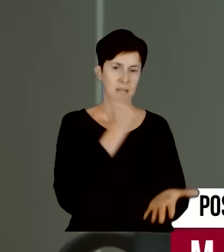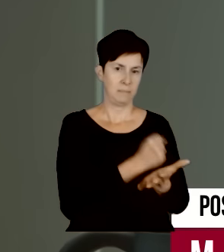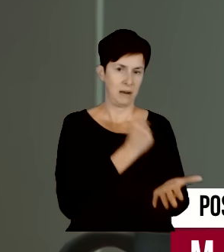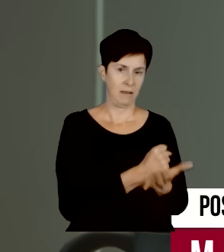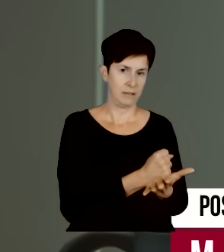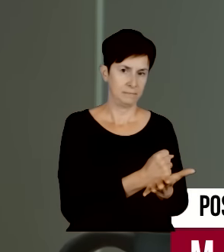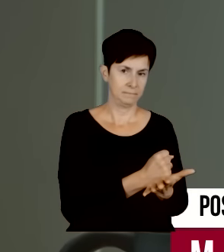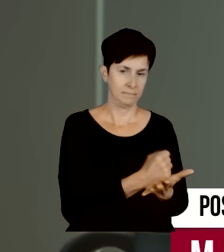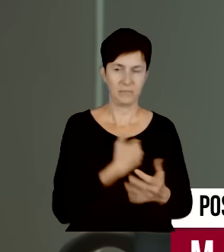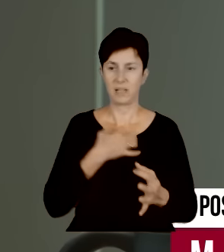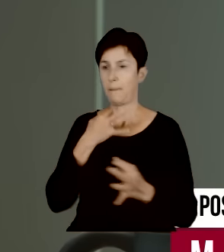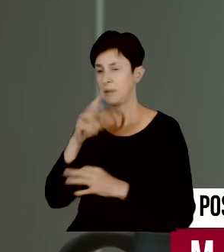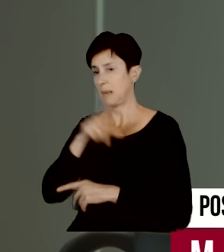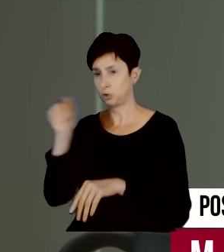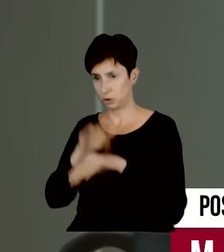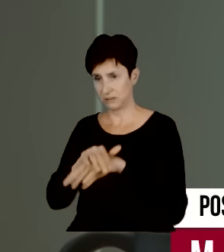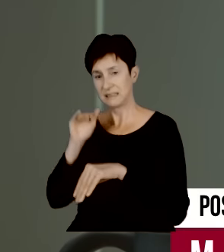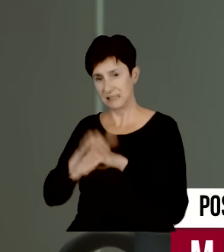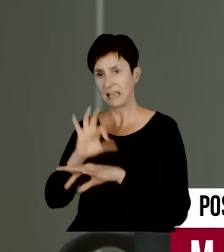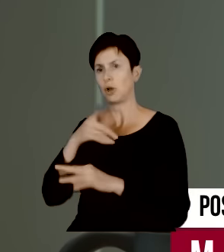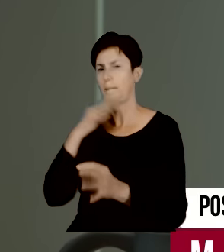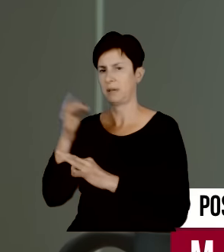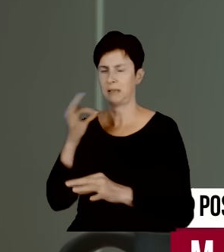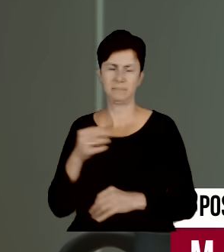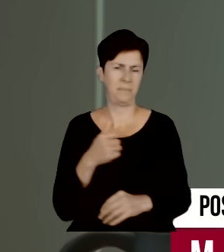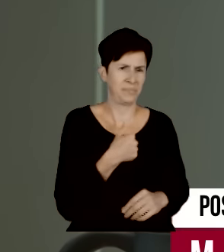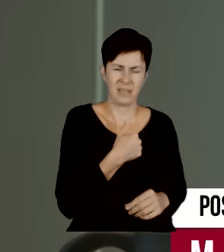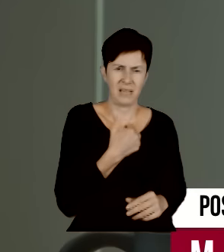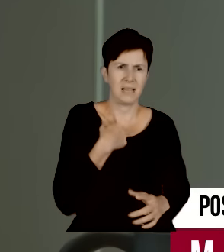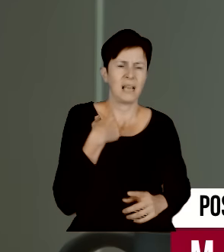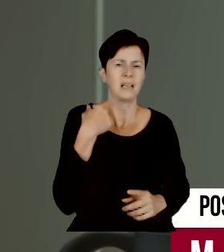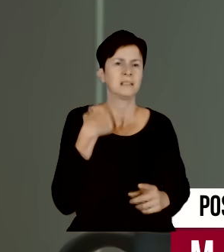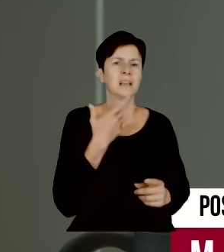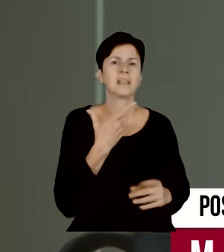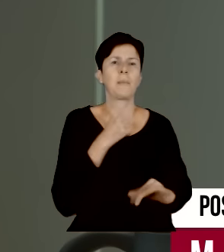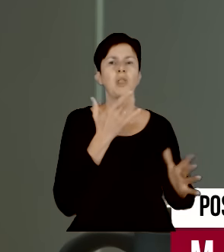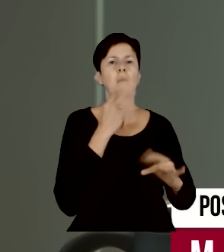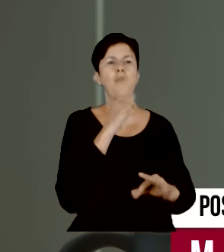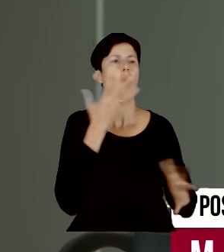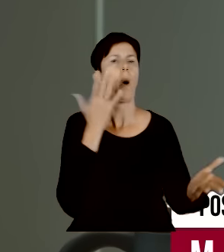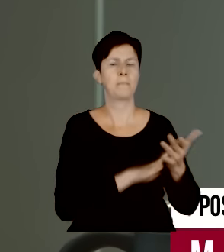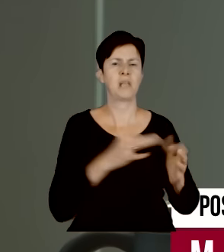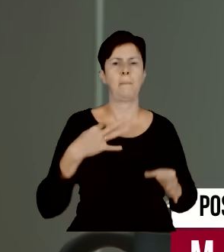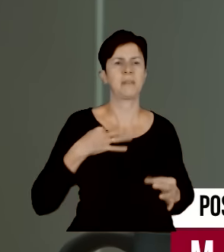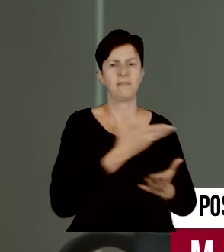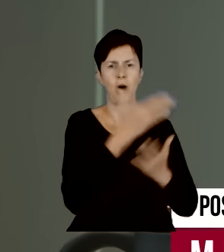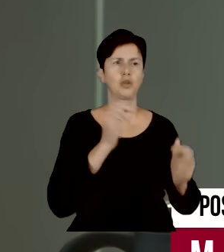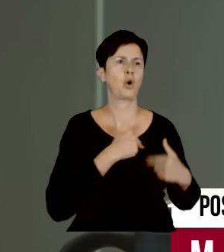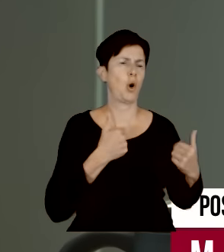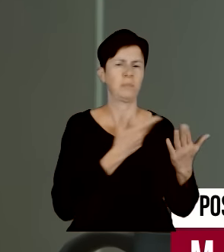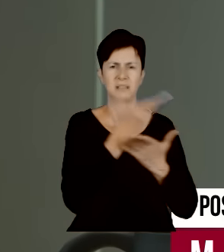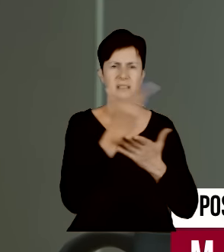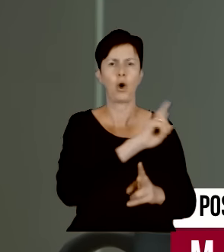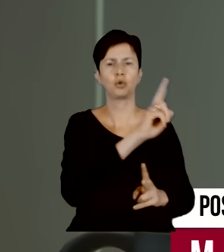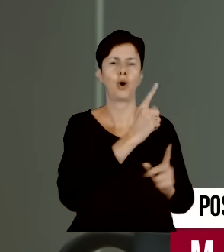Wiedziałem wiedziałem że jest Ja nie odnoszę się do prywatnych opinii czy opinii przedstawianych przez komisją śledczą